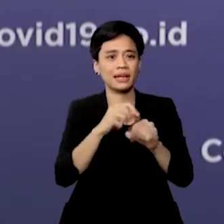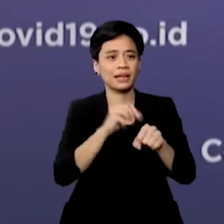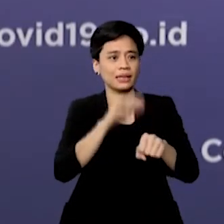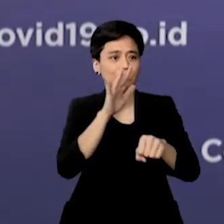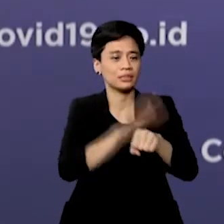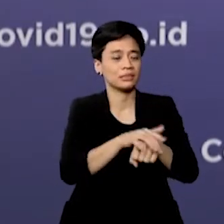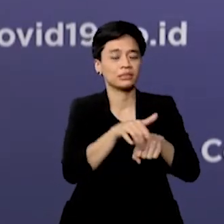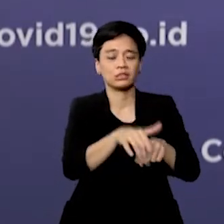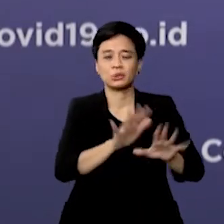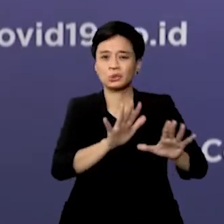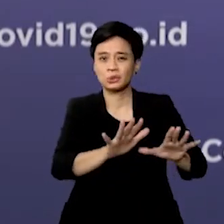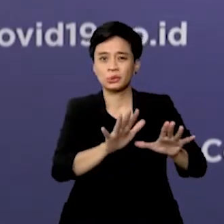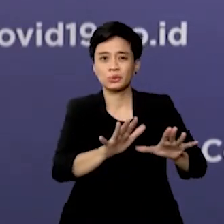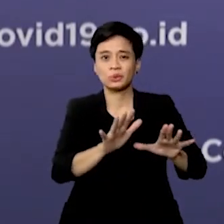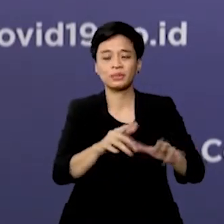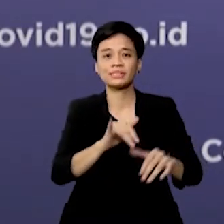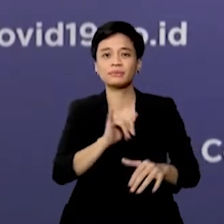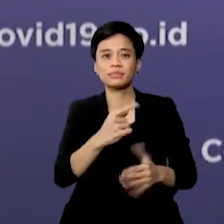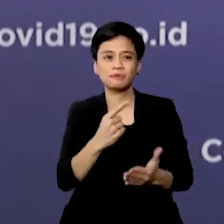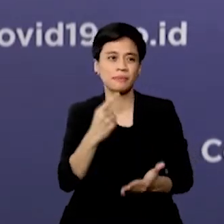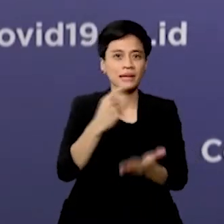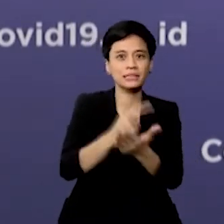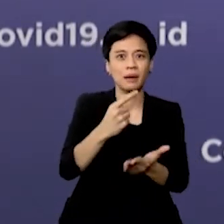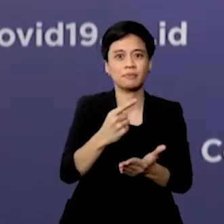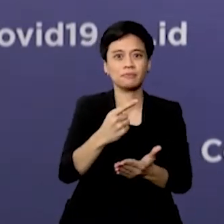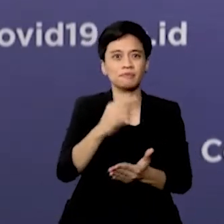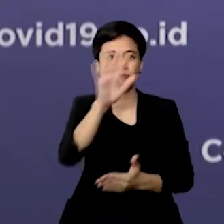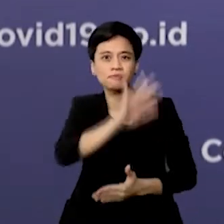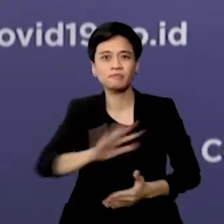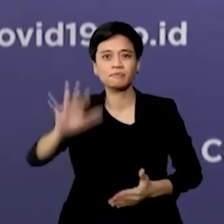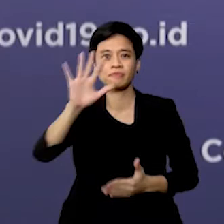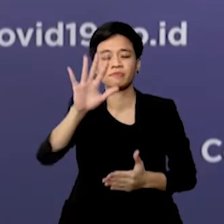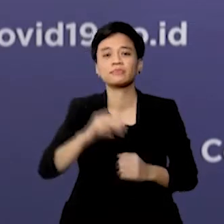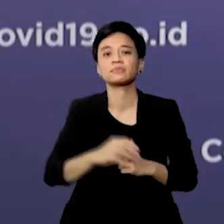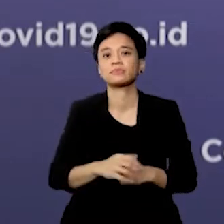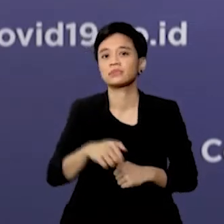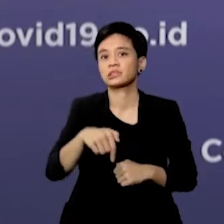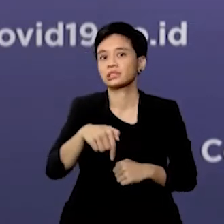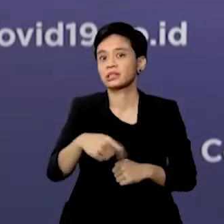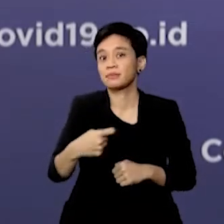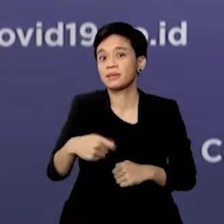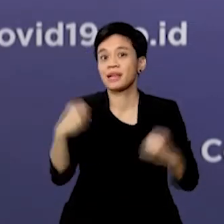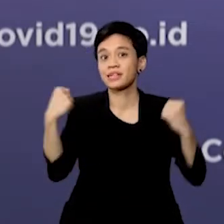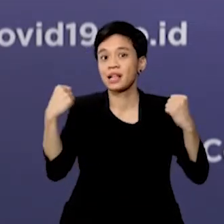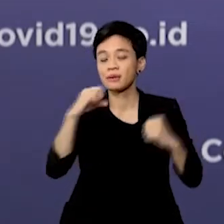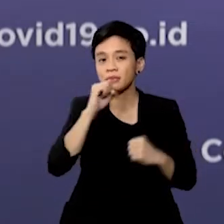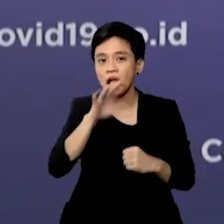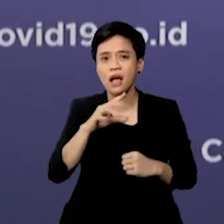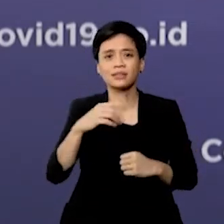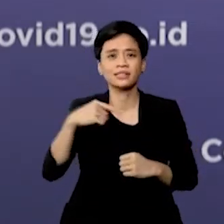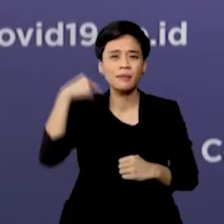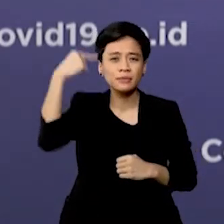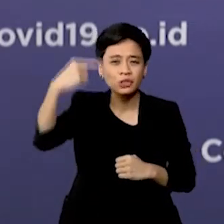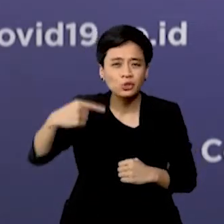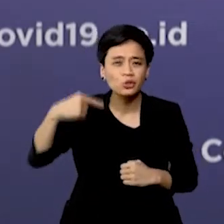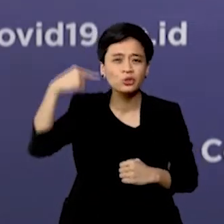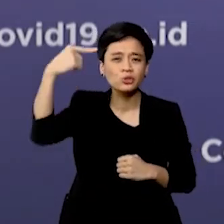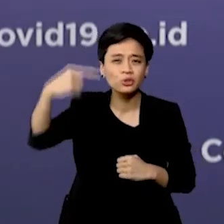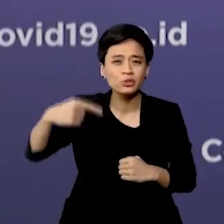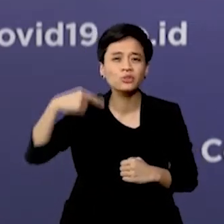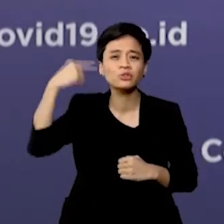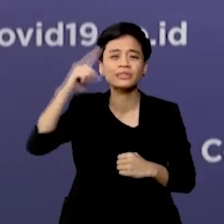juga mengancam. Menurut laporan Kementerian Kesehatan, kasus DBD di Indonesia minggu dari minggu ke-1 sampai dengan